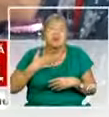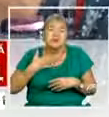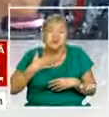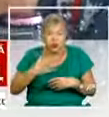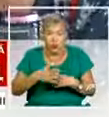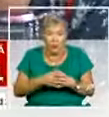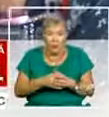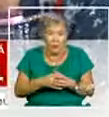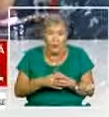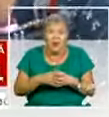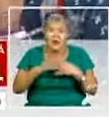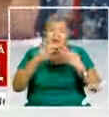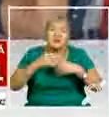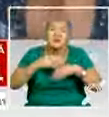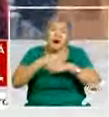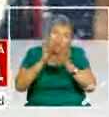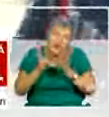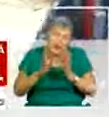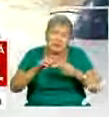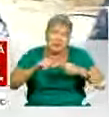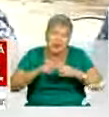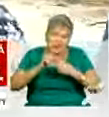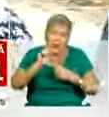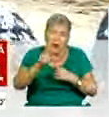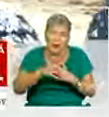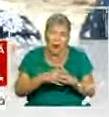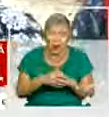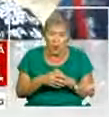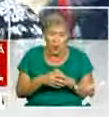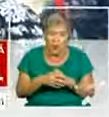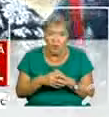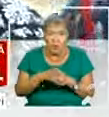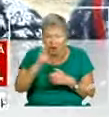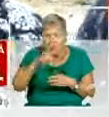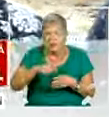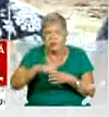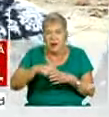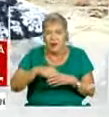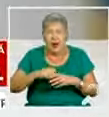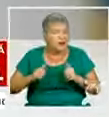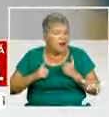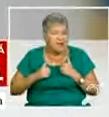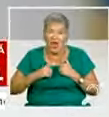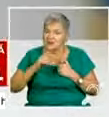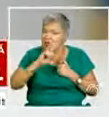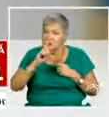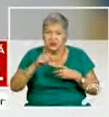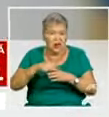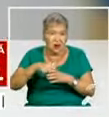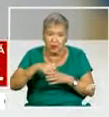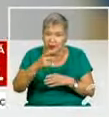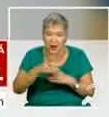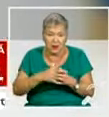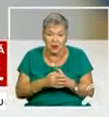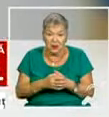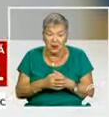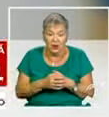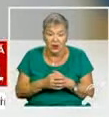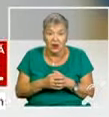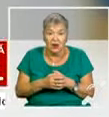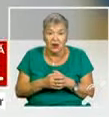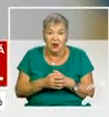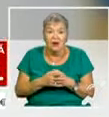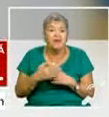N-am avut. Câteva geamuri nu sunt. Astea le refacem. Viețile nu se refac. Spuneți-ne ce ajutor vi s-a adus până în